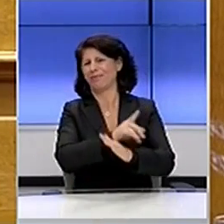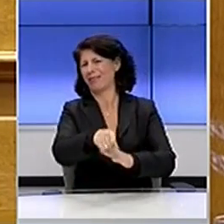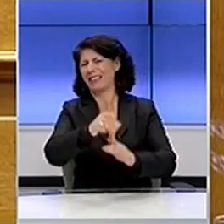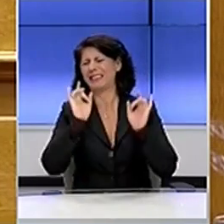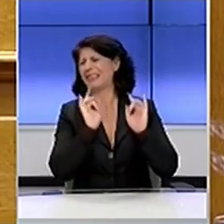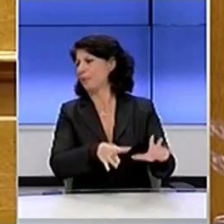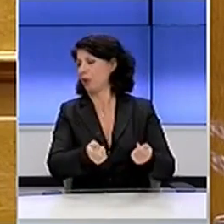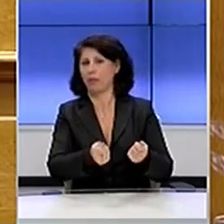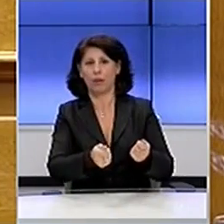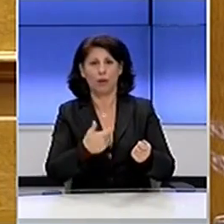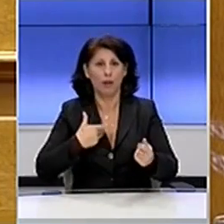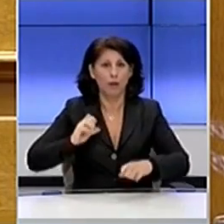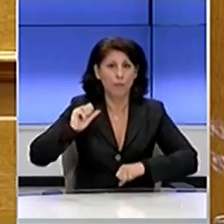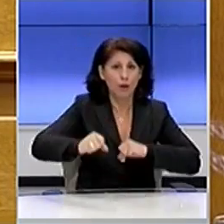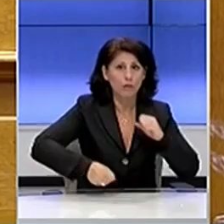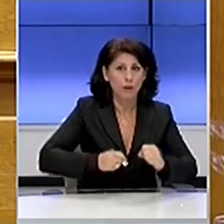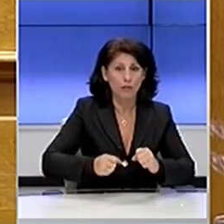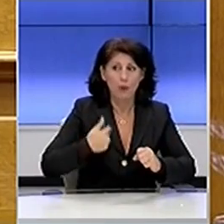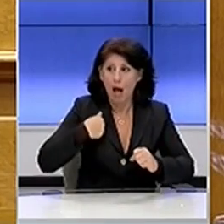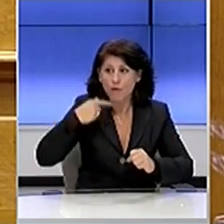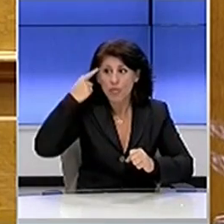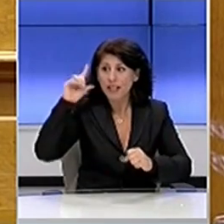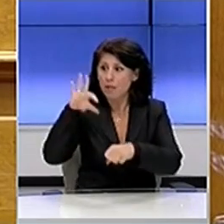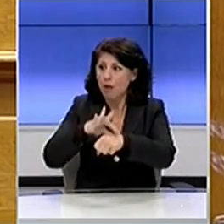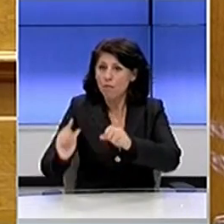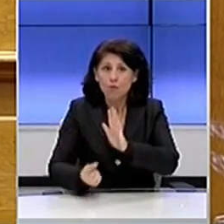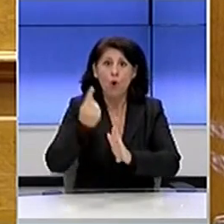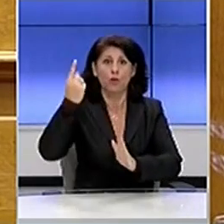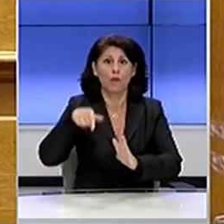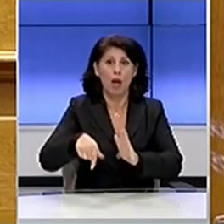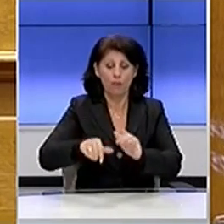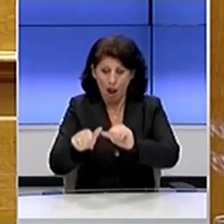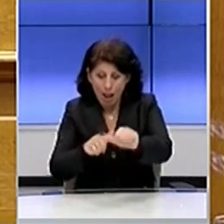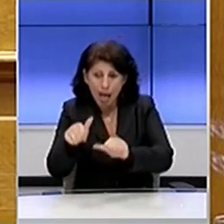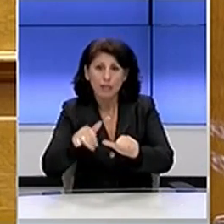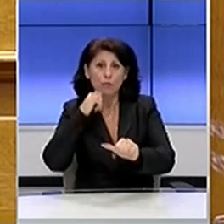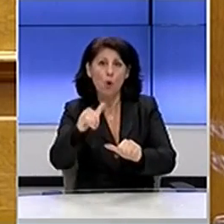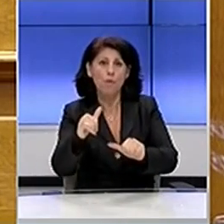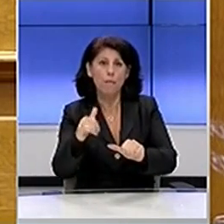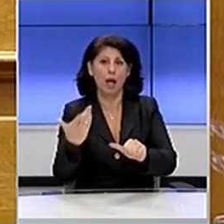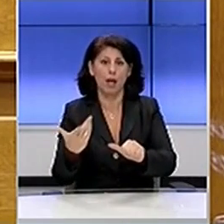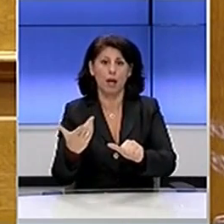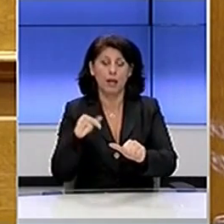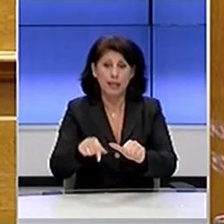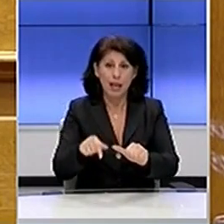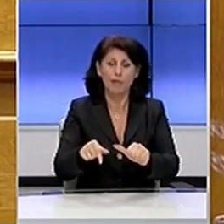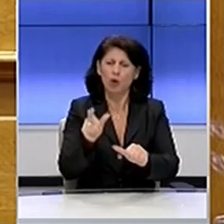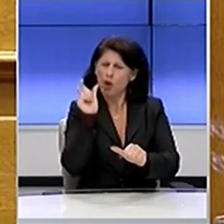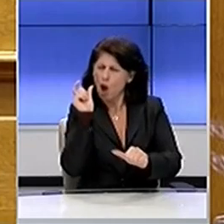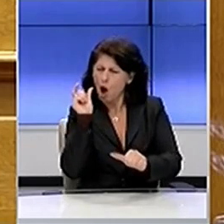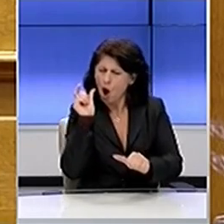αντιμετωπίσουμε έναν εχθρό άγνωστο, ο οποίος αλλάζει συνέχεια μορφή και συνιστά τον